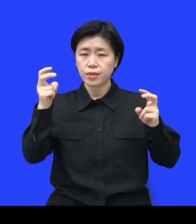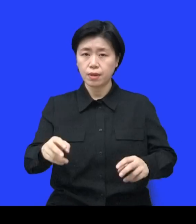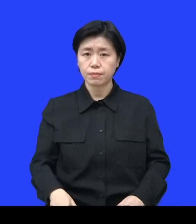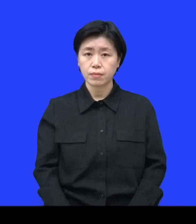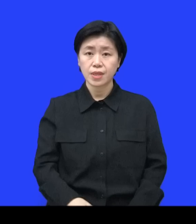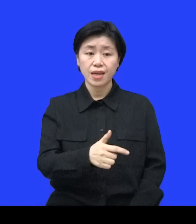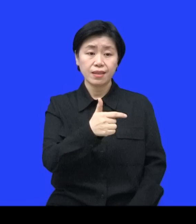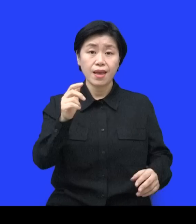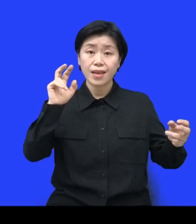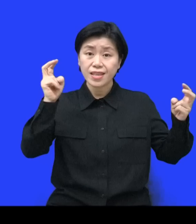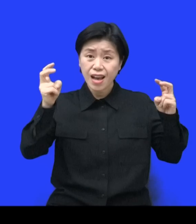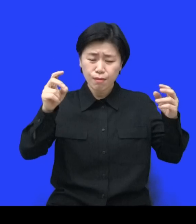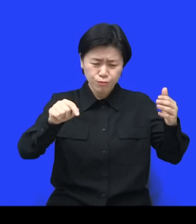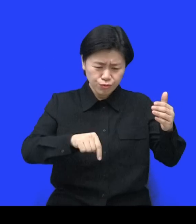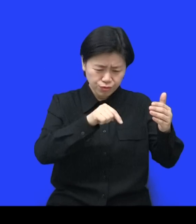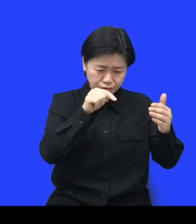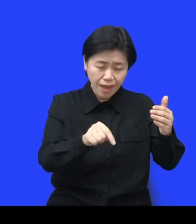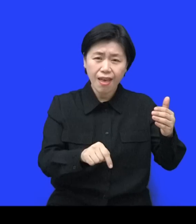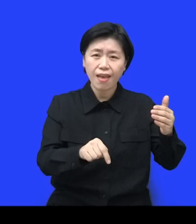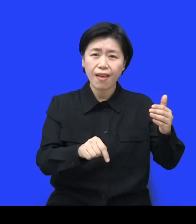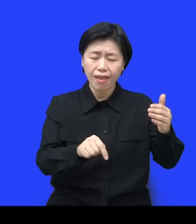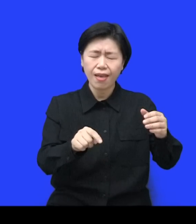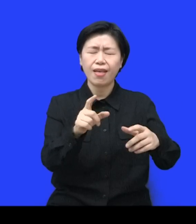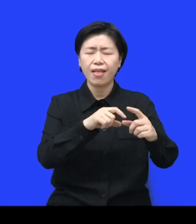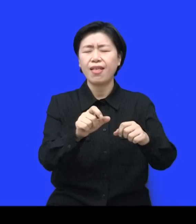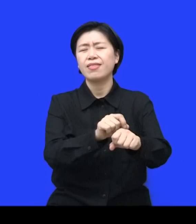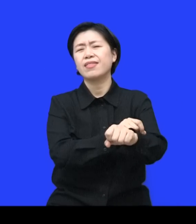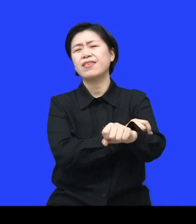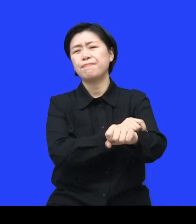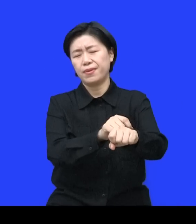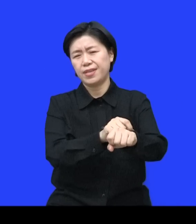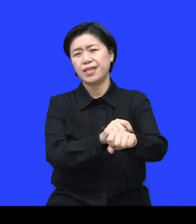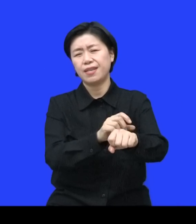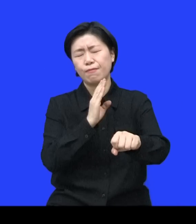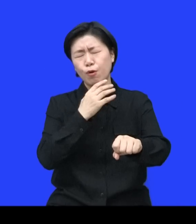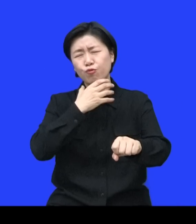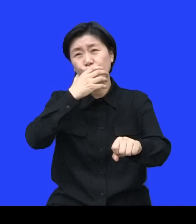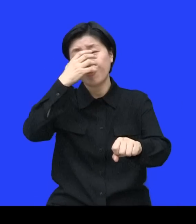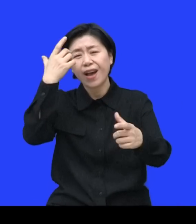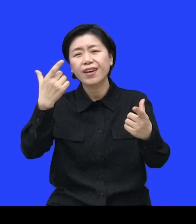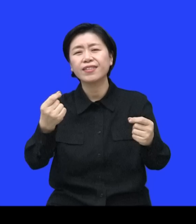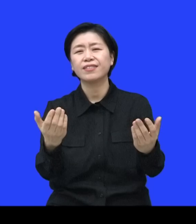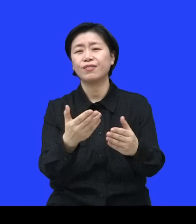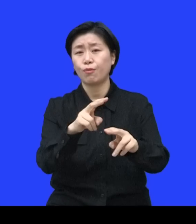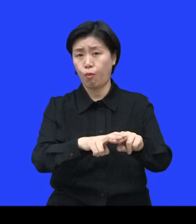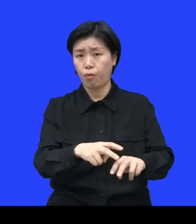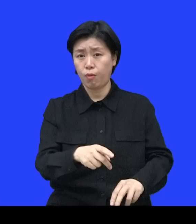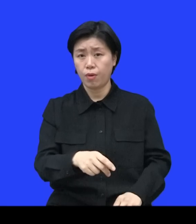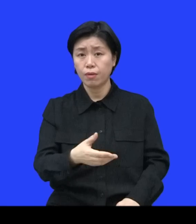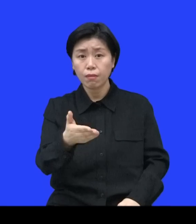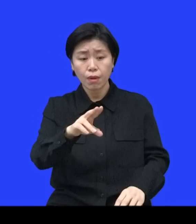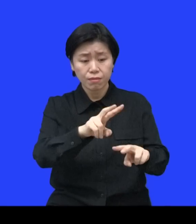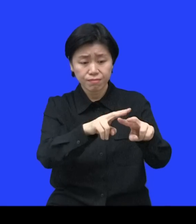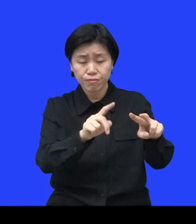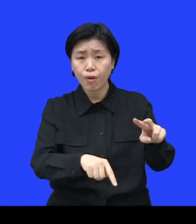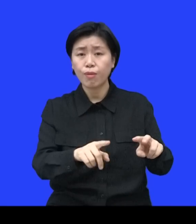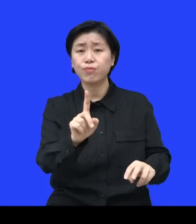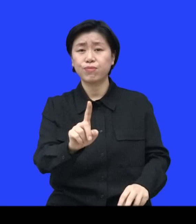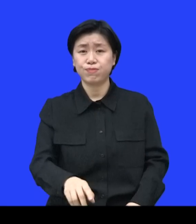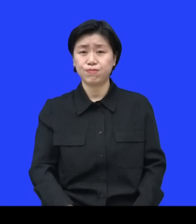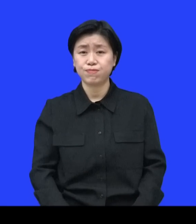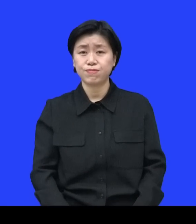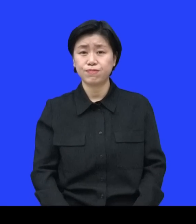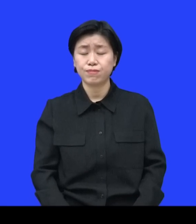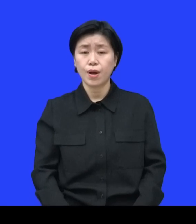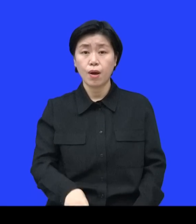포스코가 특히 이거 아는 사람만 알아요. 아주 꿈의 직장입니다. 근데 어때요? 이제 그 대기업을 이제 사표 사직서를 냈을 때 주변에 좀